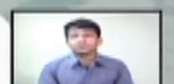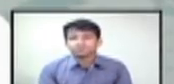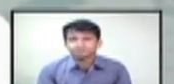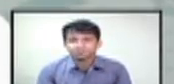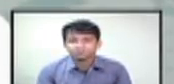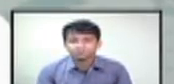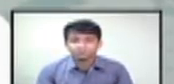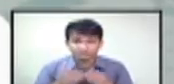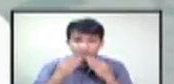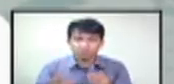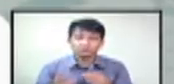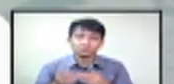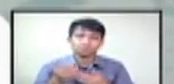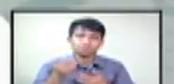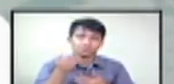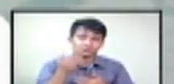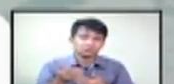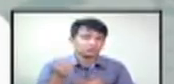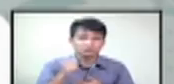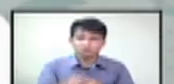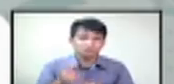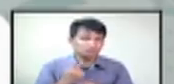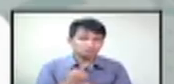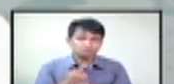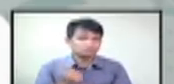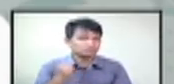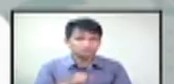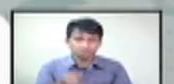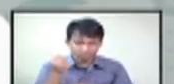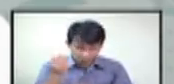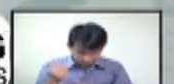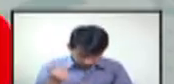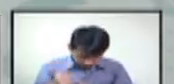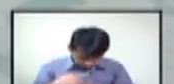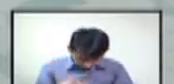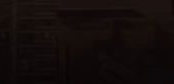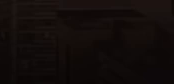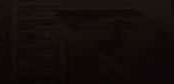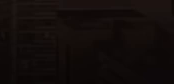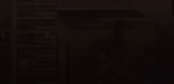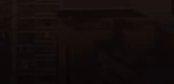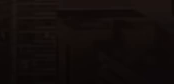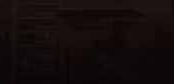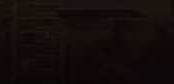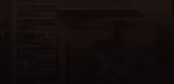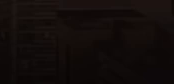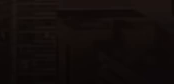Maraming po salamat, sir. Rapid on po. Anytime, sir. Basta kayo, sir. Okay. Thank you, sir. Thank you, sir.